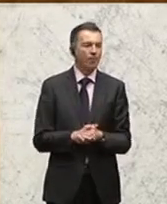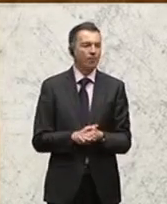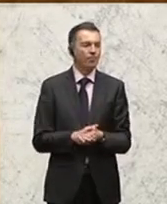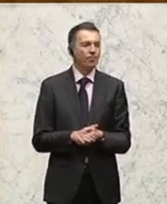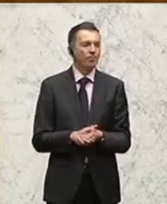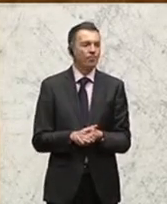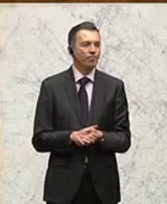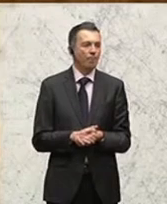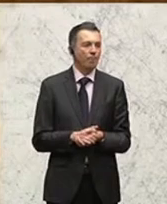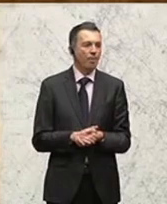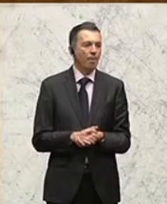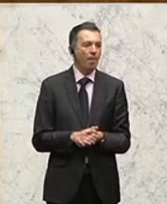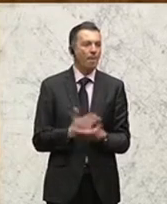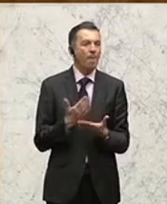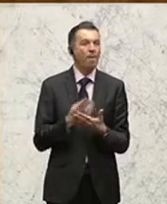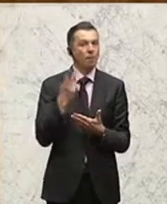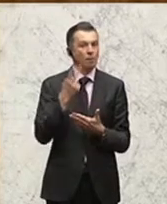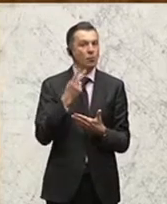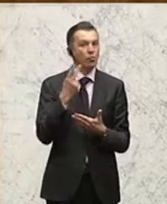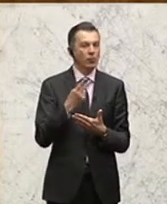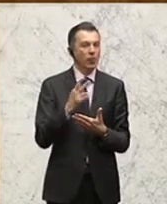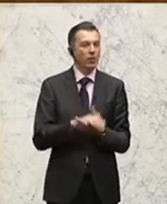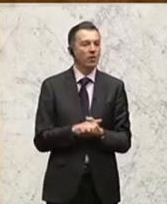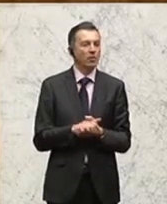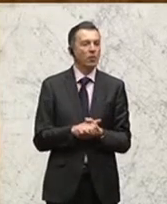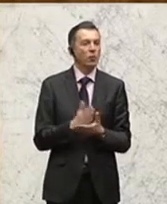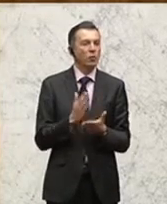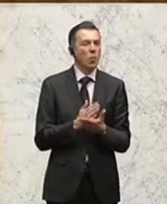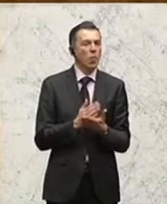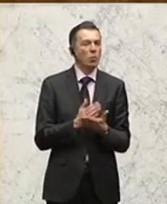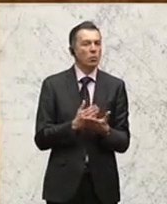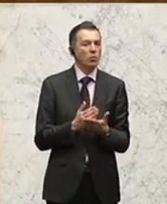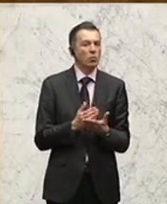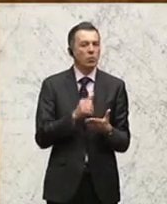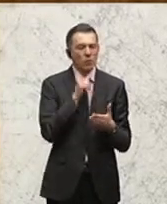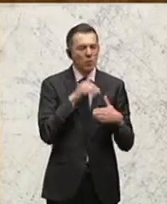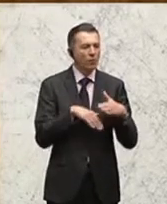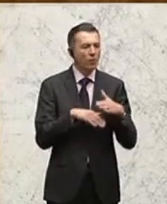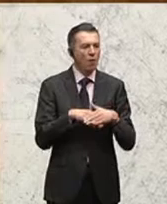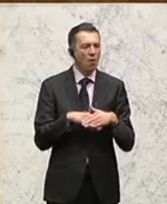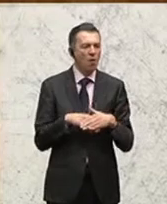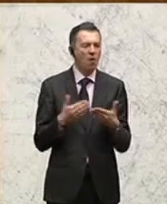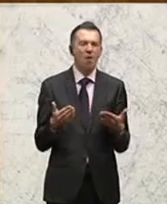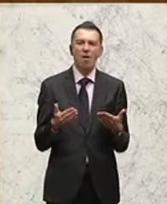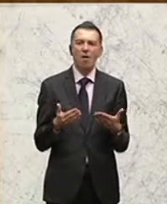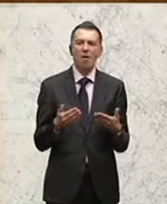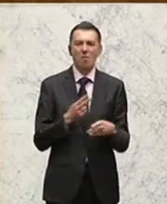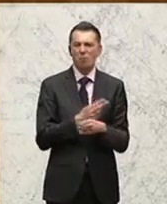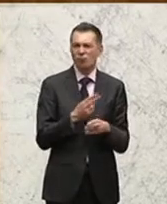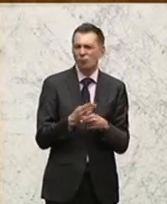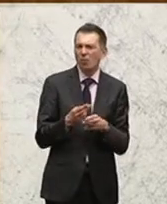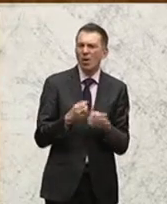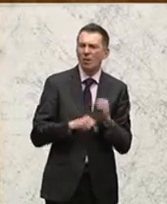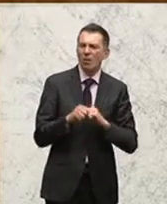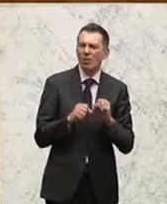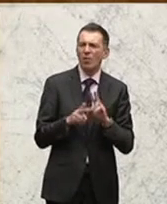und insofern versteht man dann in einem oder anderen Fall nicht ganz das eine oder andere Vorgehen auch der Staatsanwaltschaft,